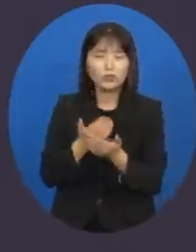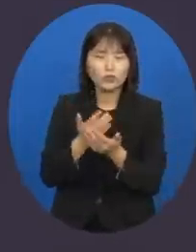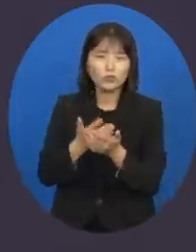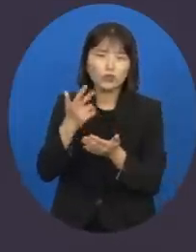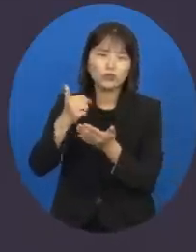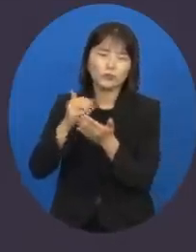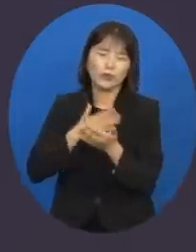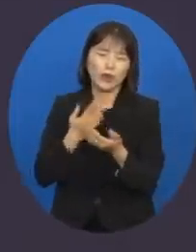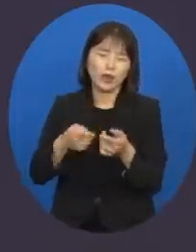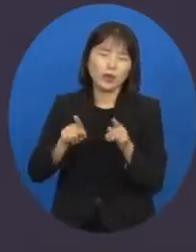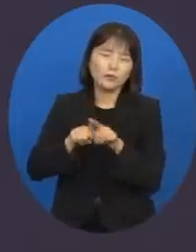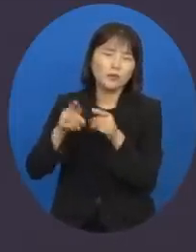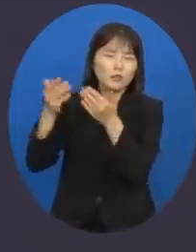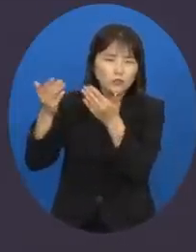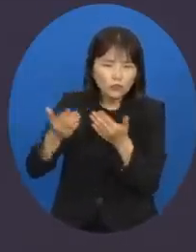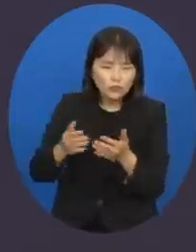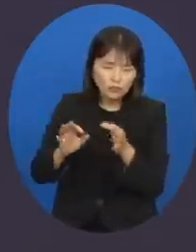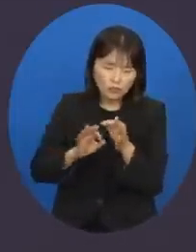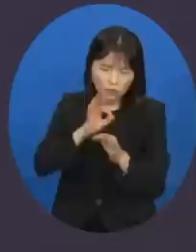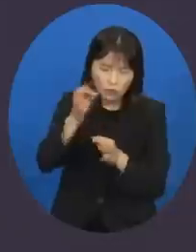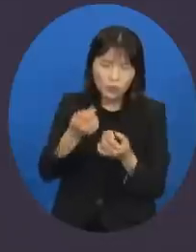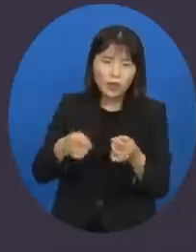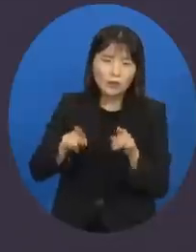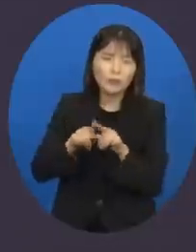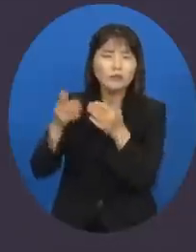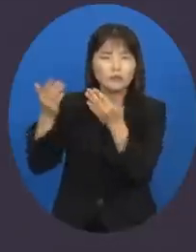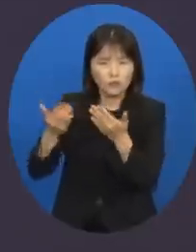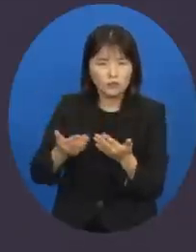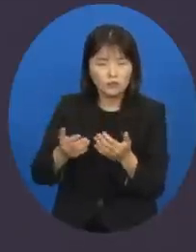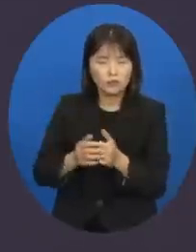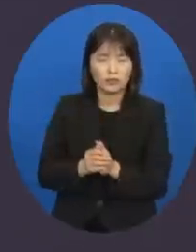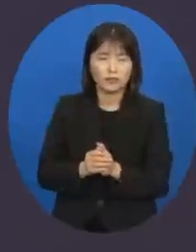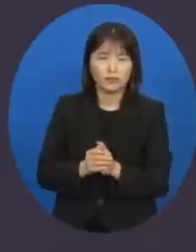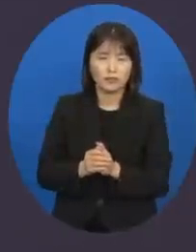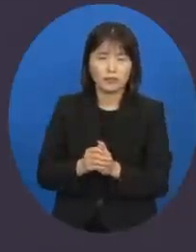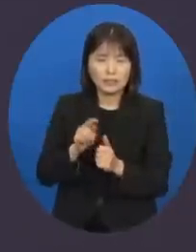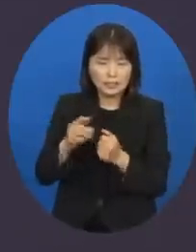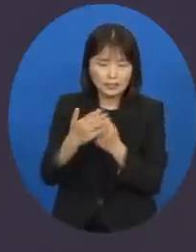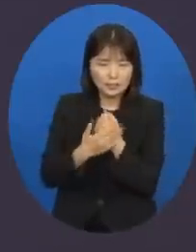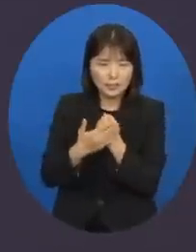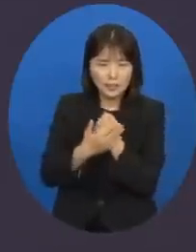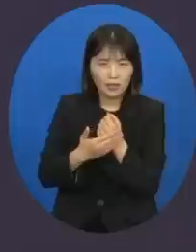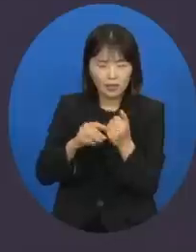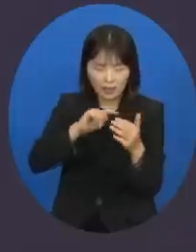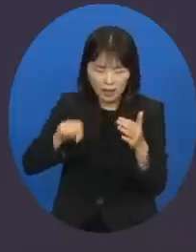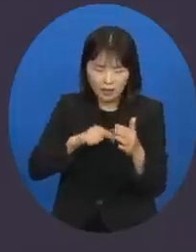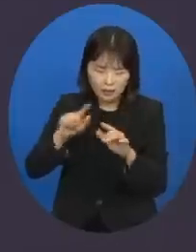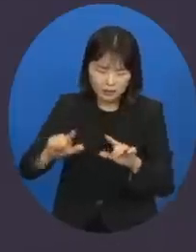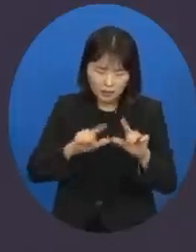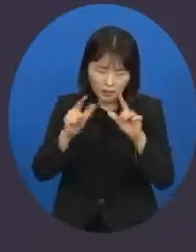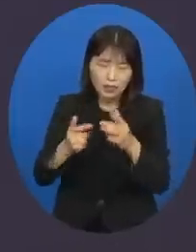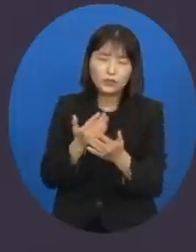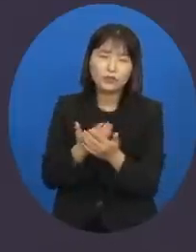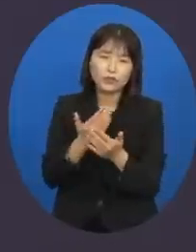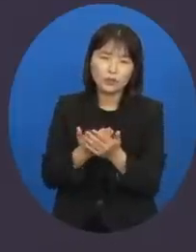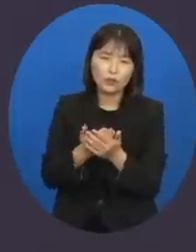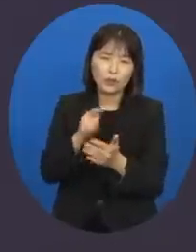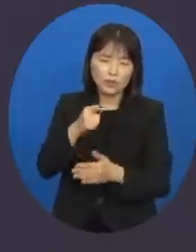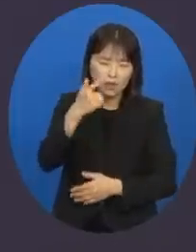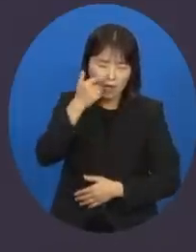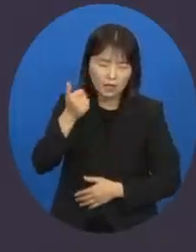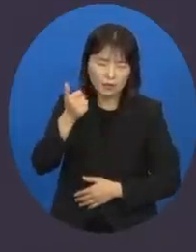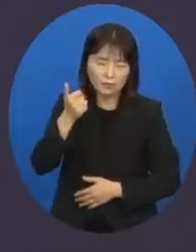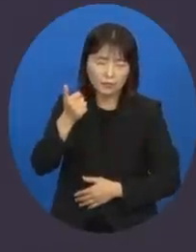나와 함께 하시는 것, 영원토록 함께 하시는 것입니다. 주여 그 은혜 가운데 살게 하여 주시고 아버지 이 은혜 받은